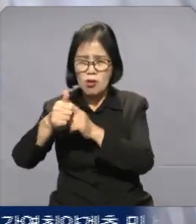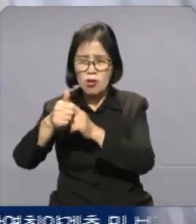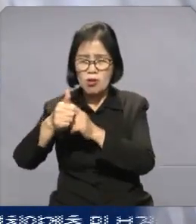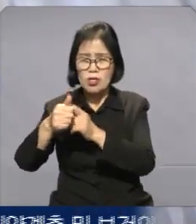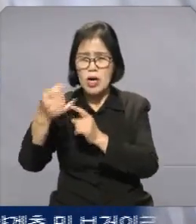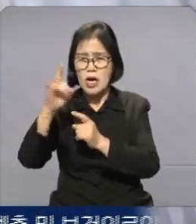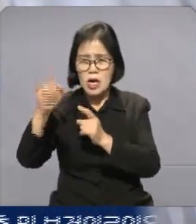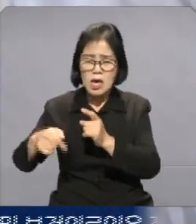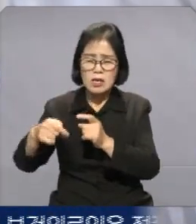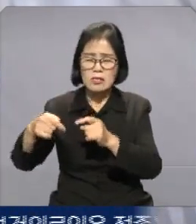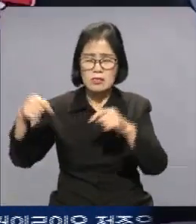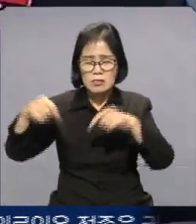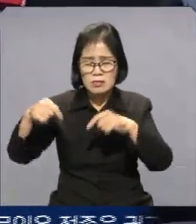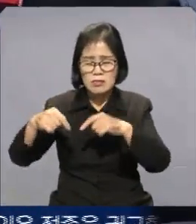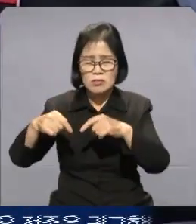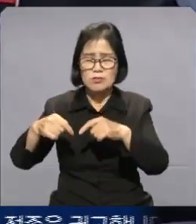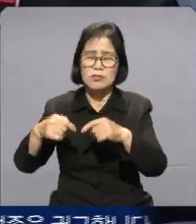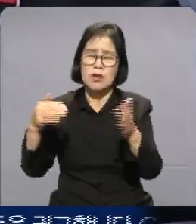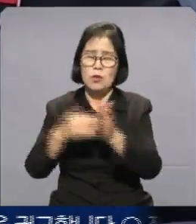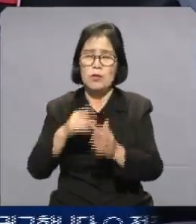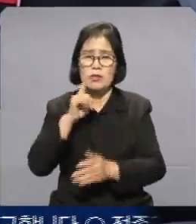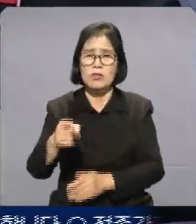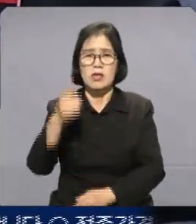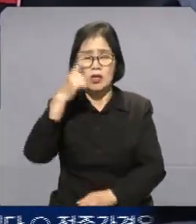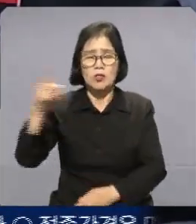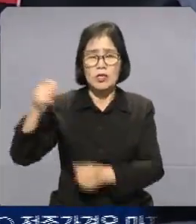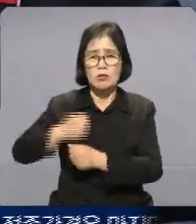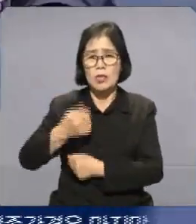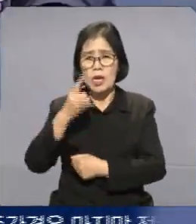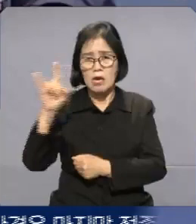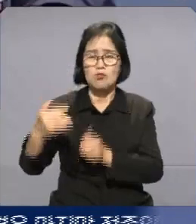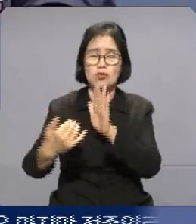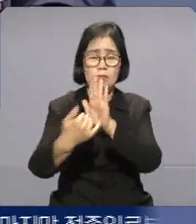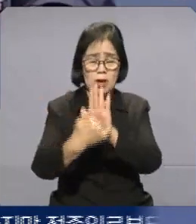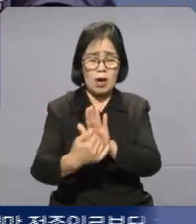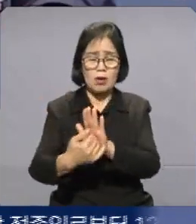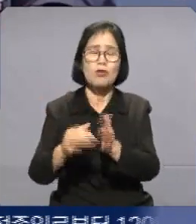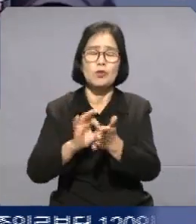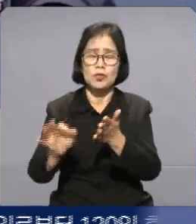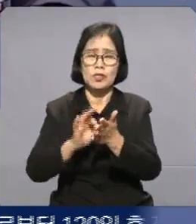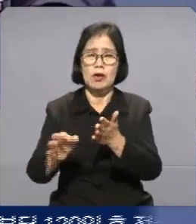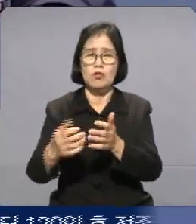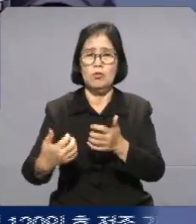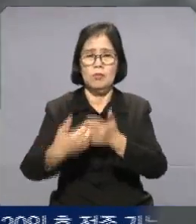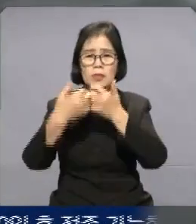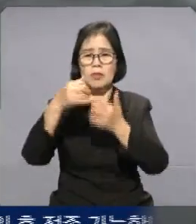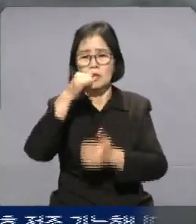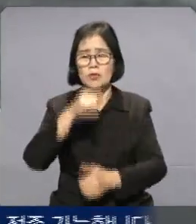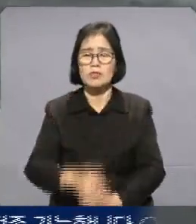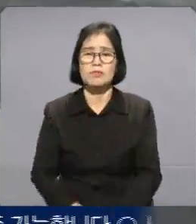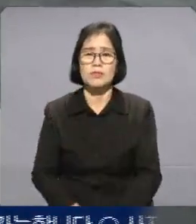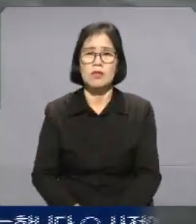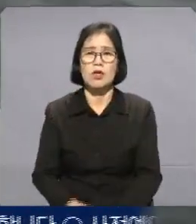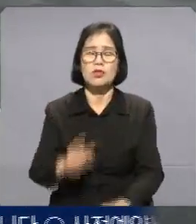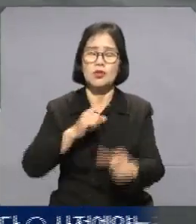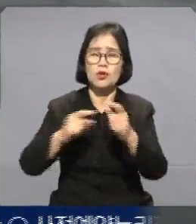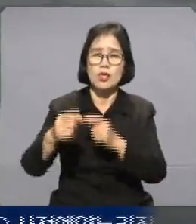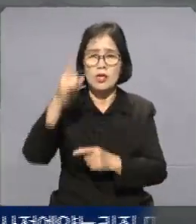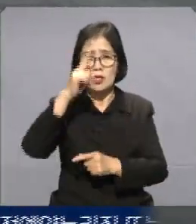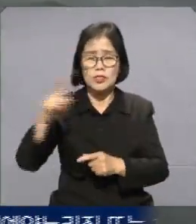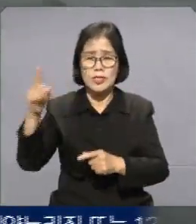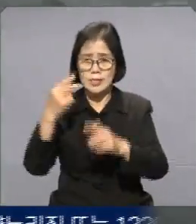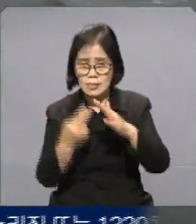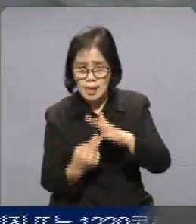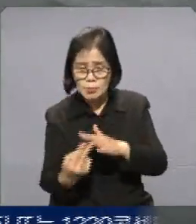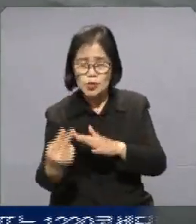협의했다고 보도했습니다. 그러나 러시아군은 핵무기 방어용이라며 반박하고 있습니다. 설상가상 러시아는